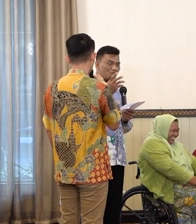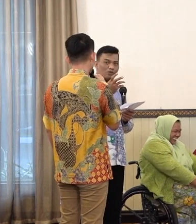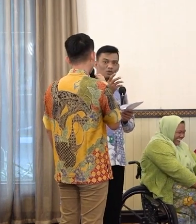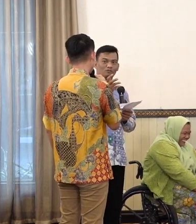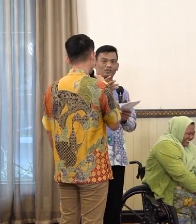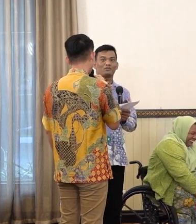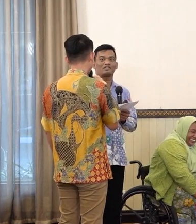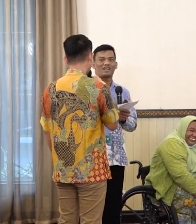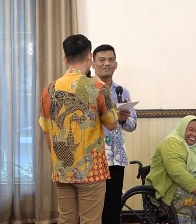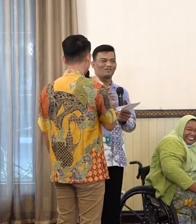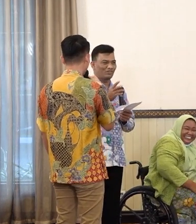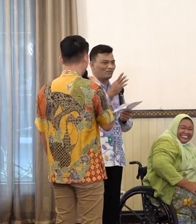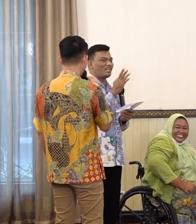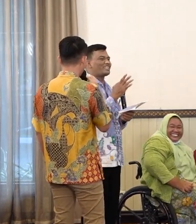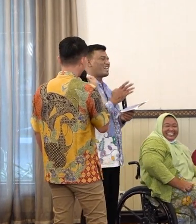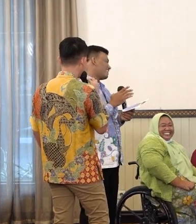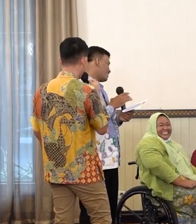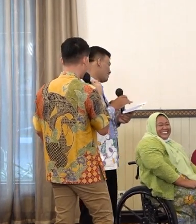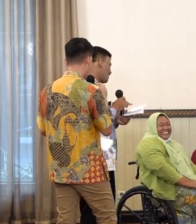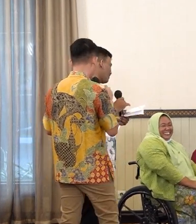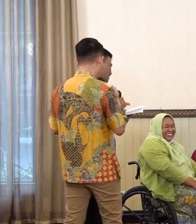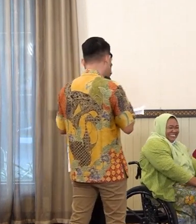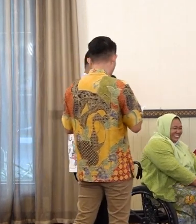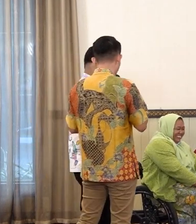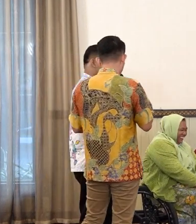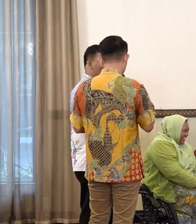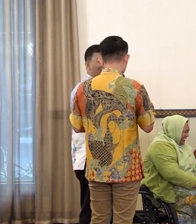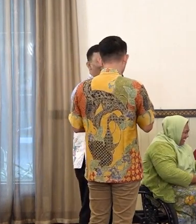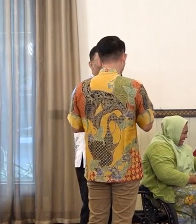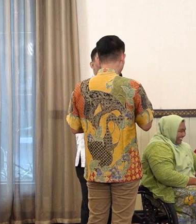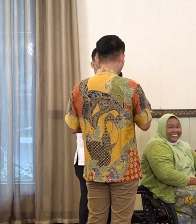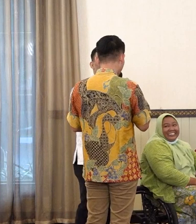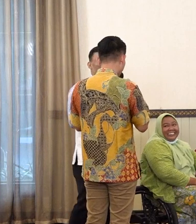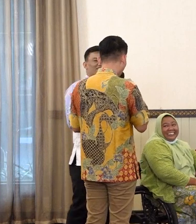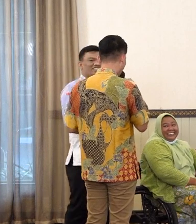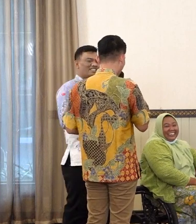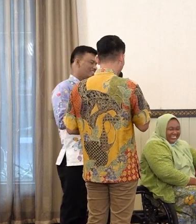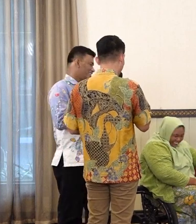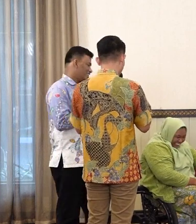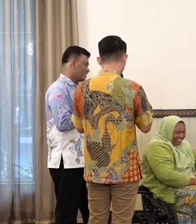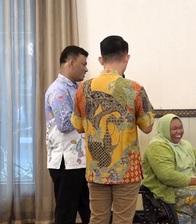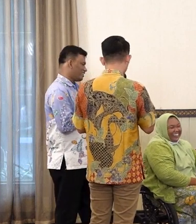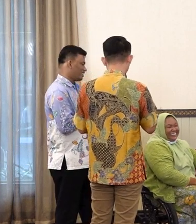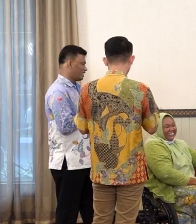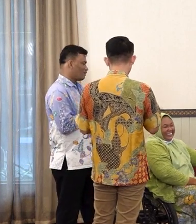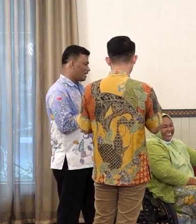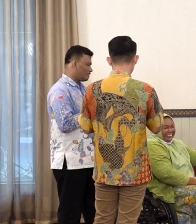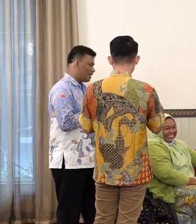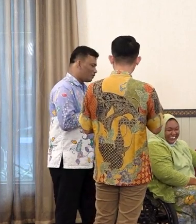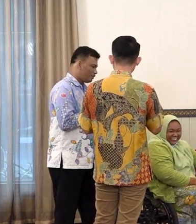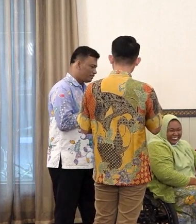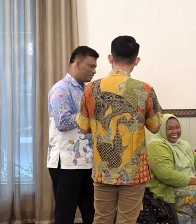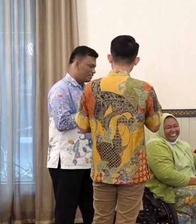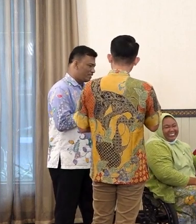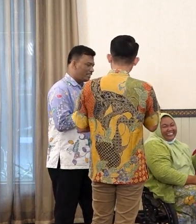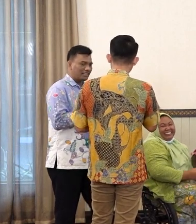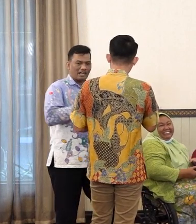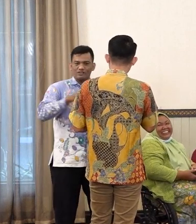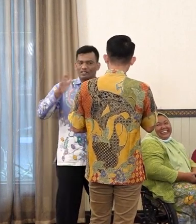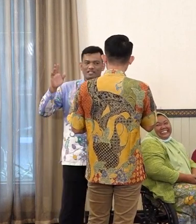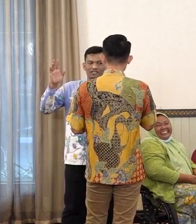YouTube SKS minimum kalau kalau lagi bbom kami akan kembali lagi nanti Makasih sip